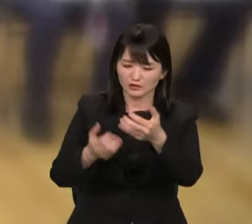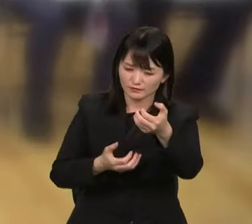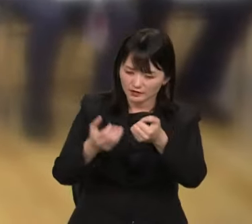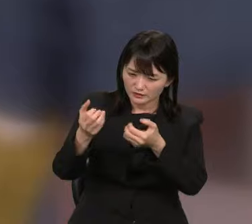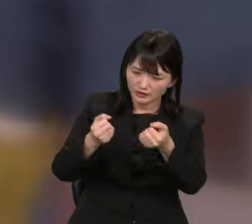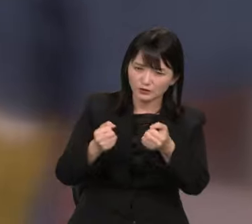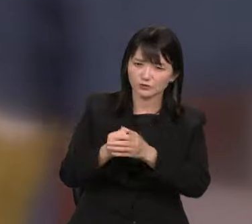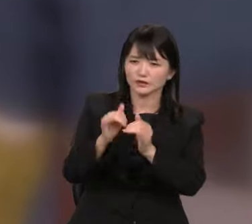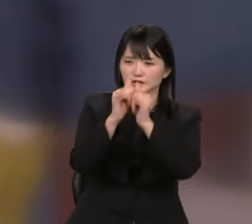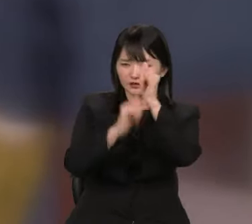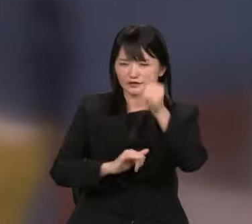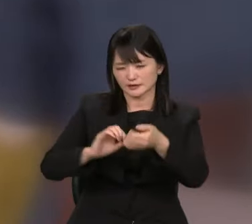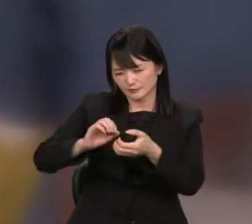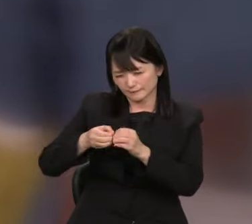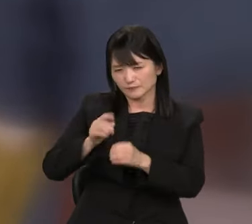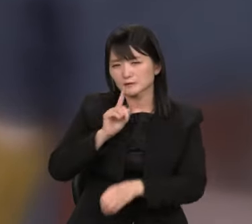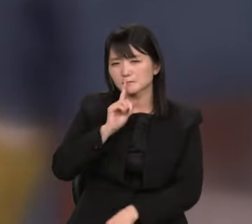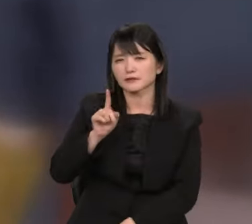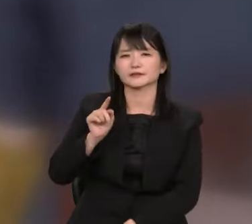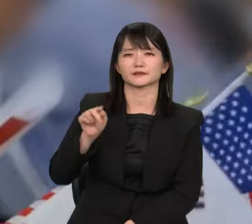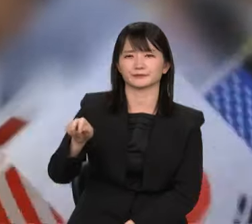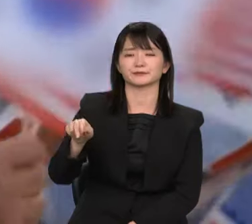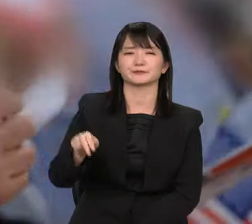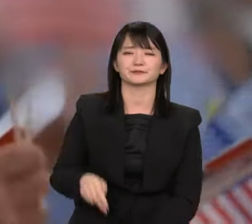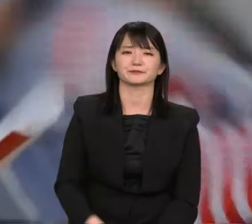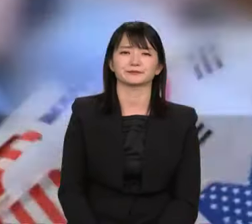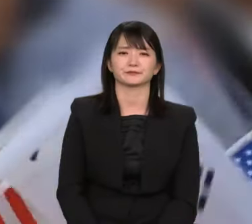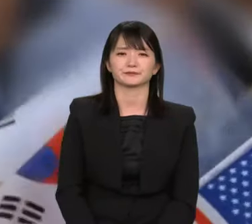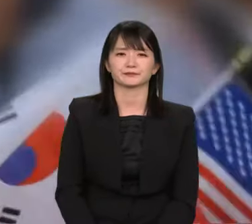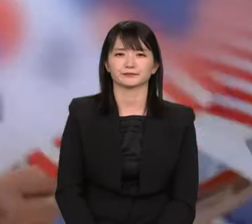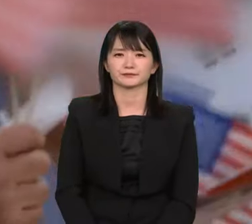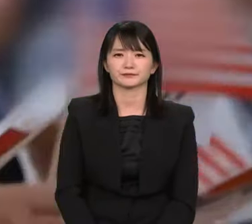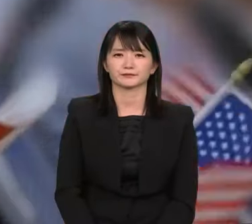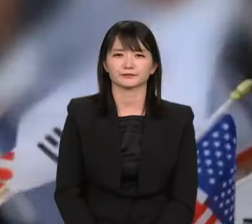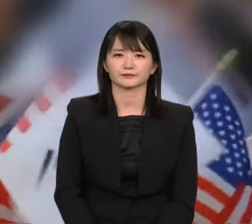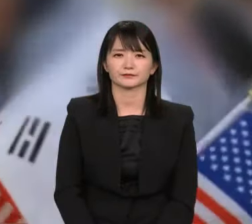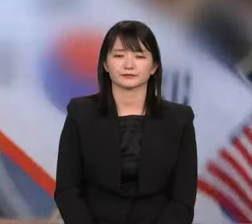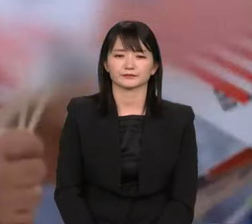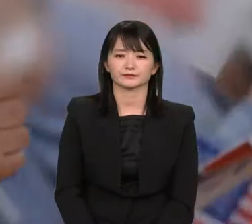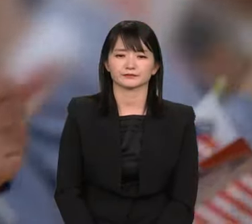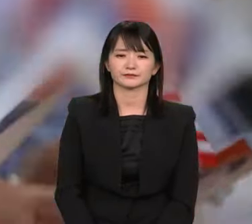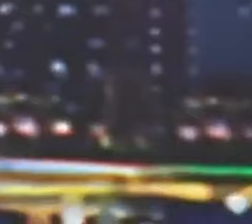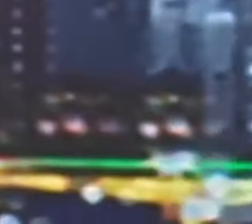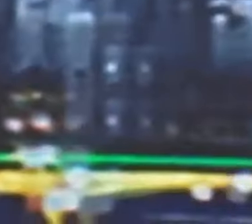역사를 왜곡한 발언이라고 비판했습니다. JTBC 최규진입니다.